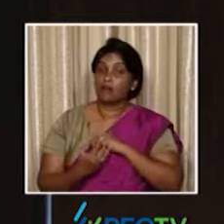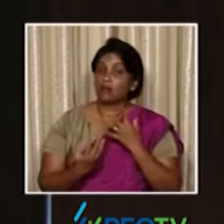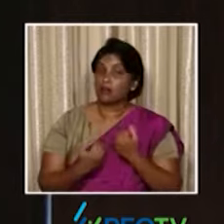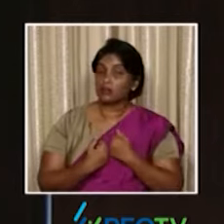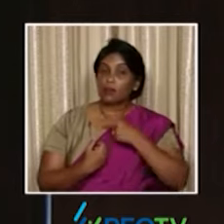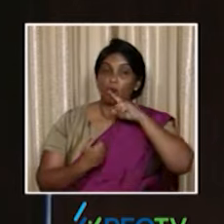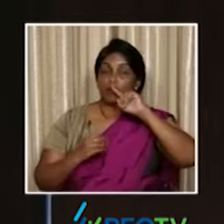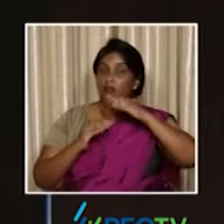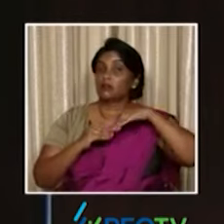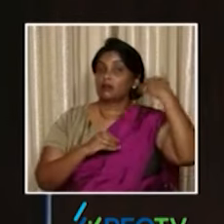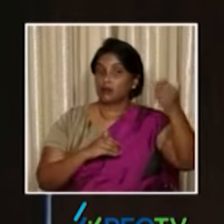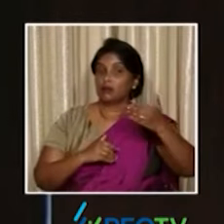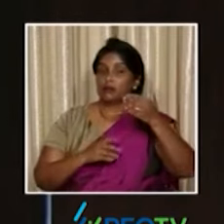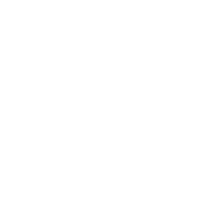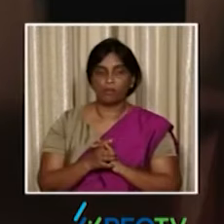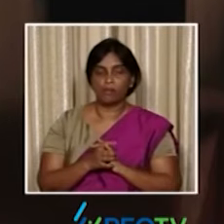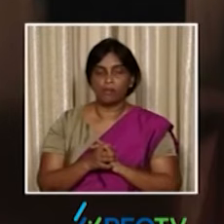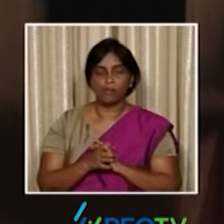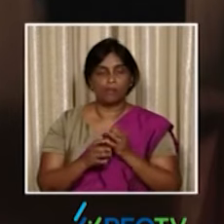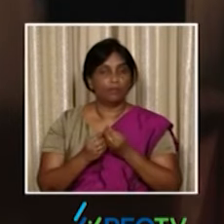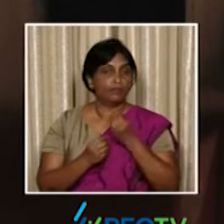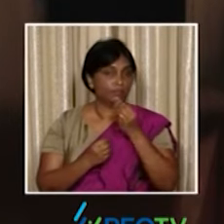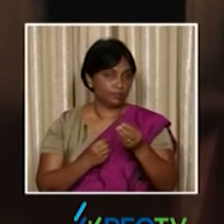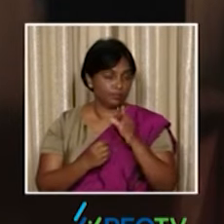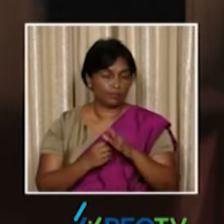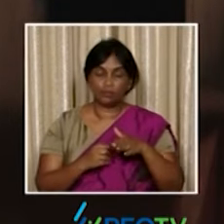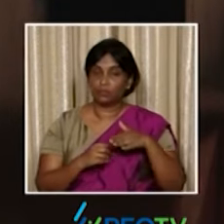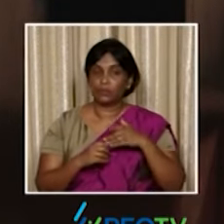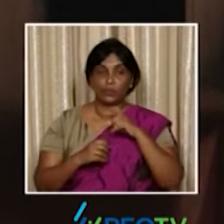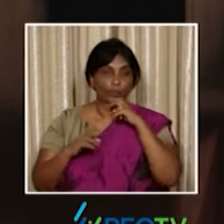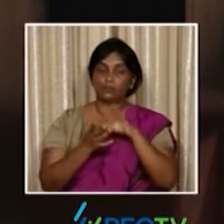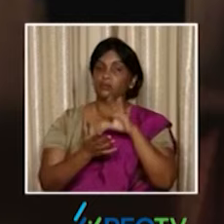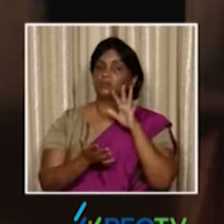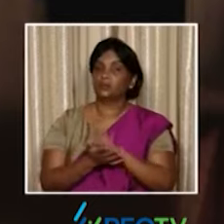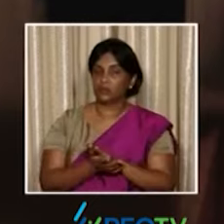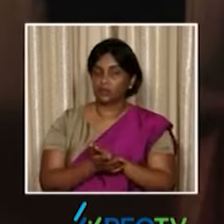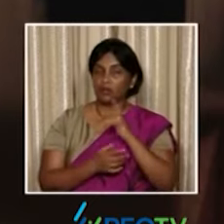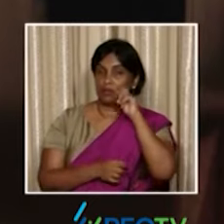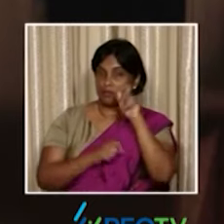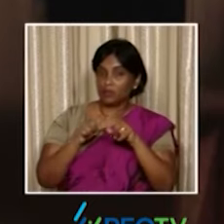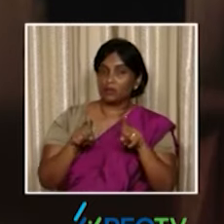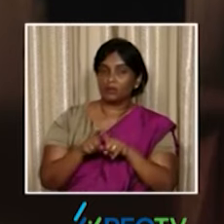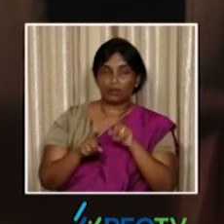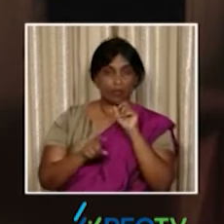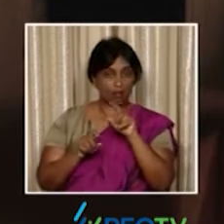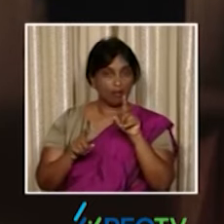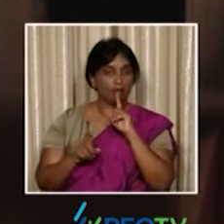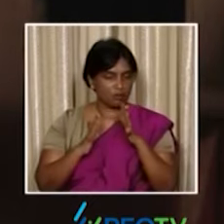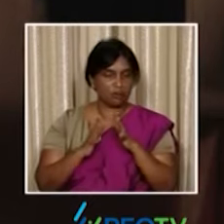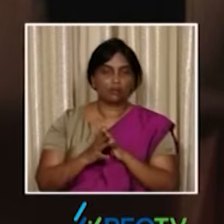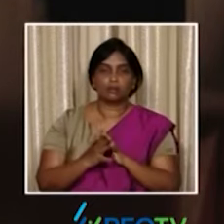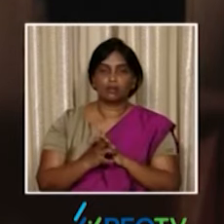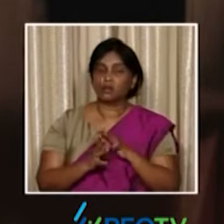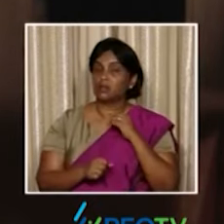ලැබෙන්නේ මූදෙන් පිට ඉන්න වෙනත් කණ්ඩායම් වලට. ලබා දුන්නු ශ්‍රේෂ්ඨාධිකරණ නඩු තීන්දුවෙන් චූදිතයන් හැට නම් කරපු අයගෙන් වැඩි